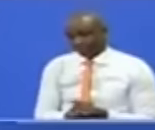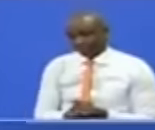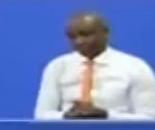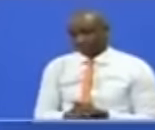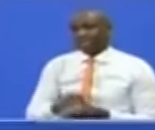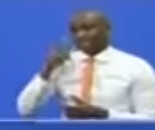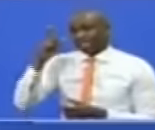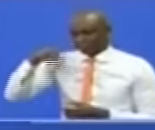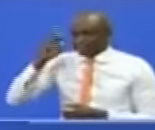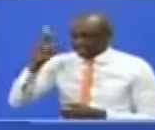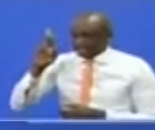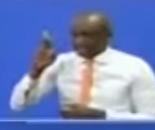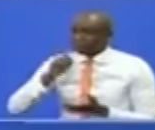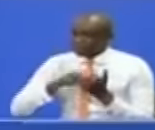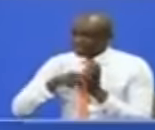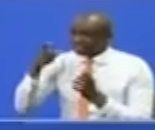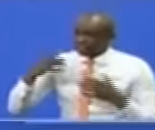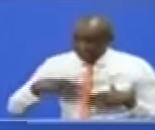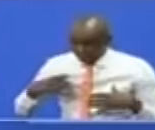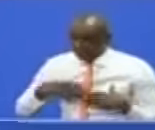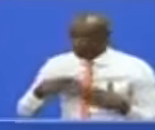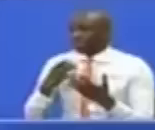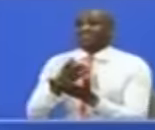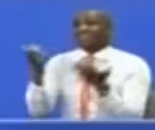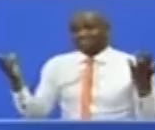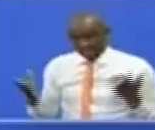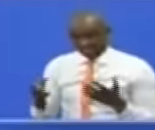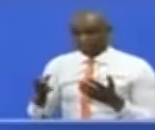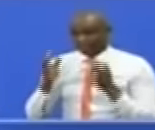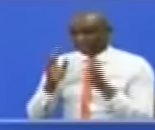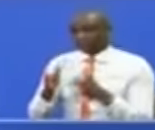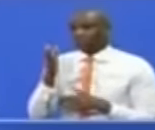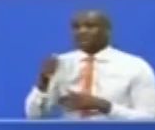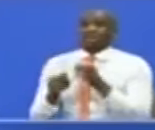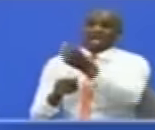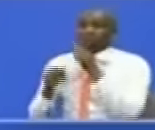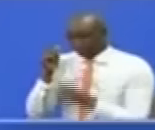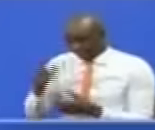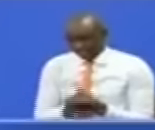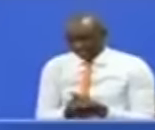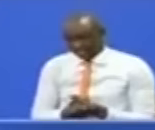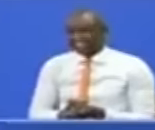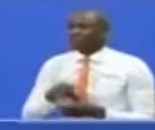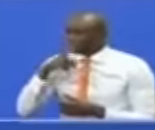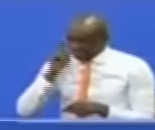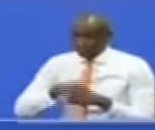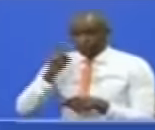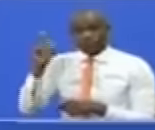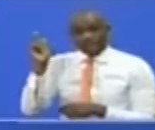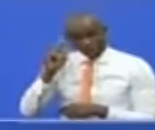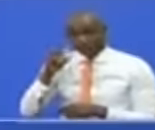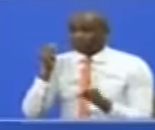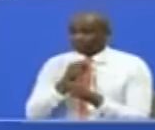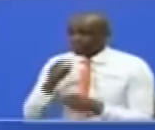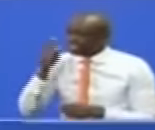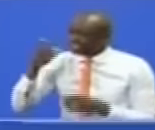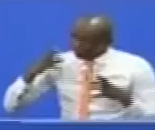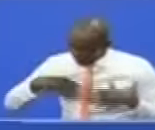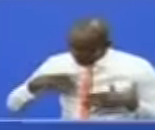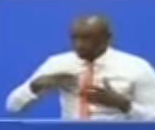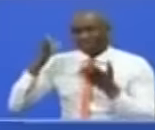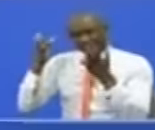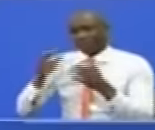KPR sio wananchi ati unasema, nimeona debate. Na ukiwa Nairobi uwezi elewa shida yenye iko huko. KPR imekuwa West